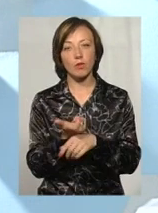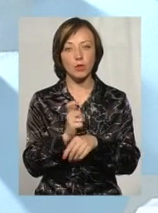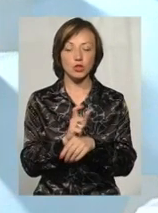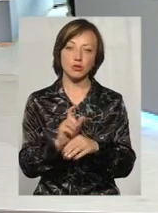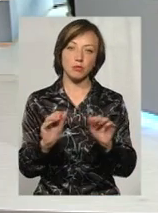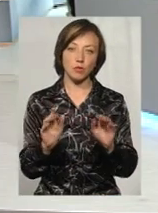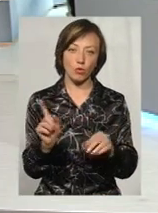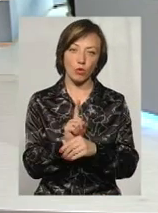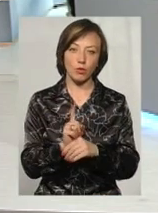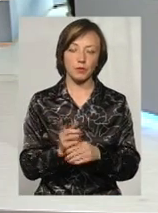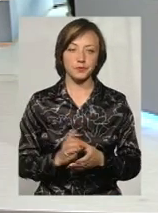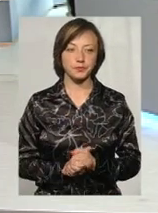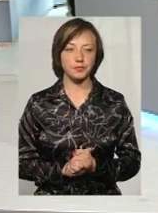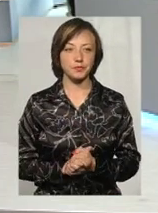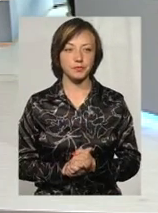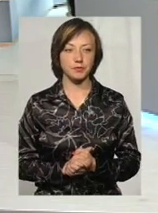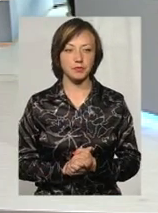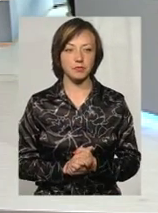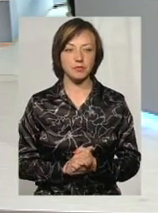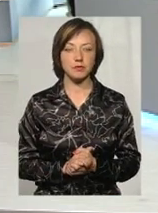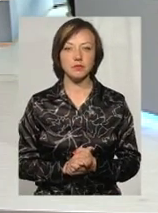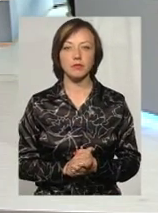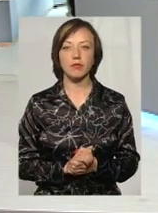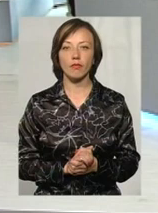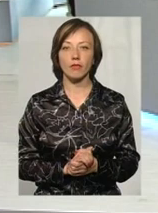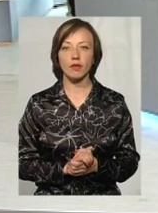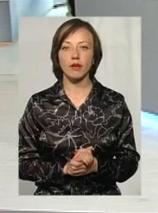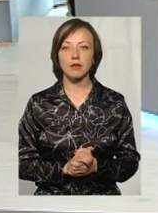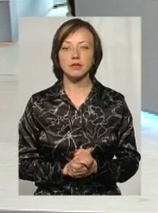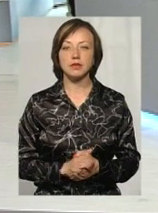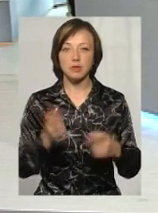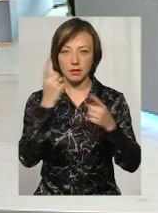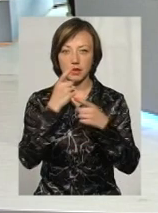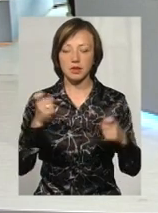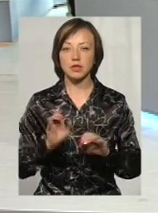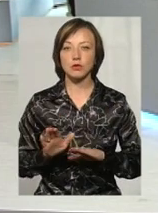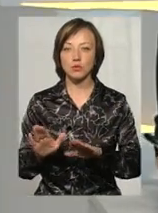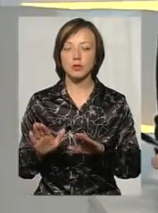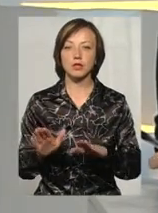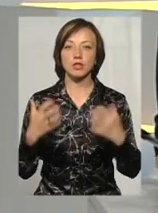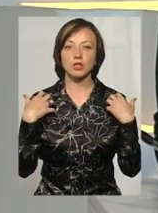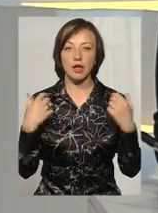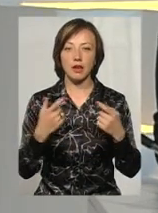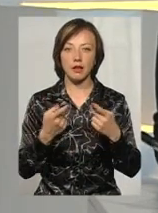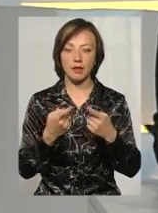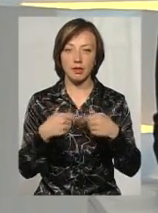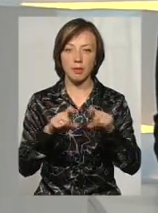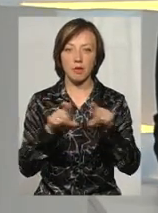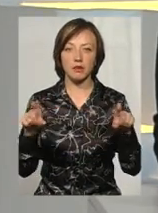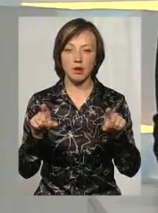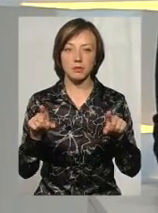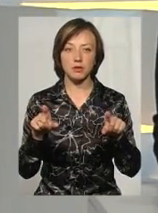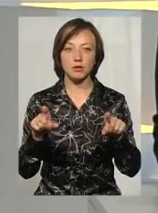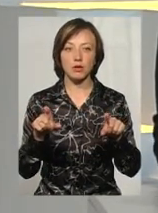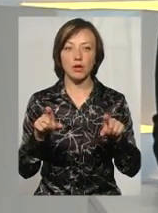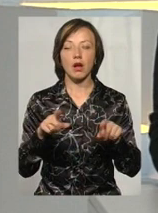максимально. Дякую, пане Роман. Ще в мене така є інформація. Заступник начальника департаменту патрульної поліції Олександр Білощицький